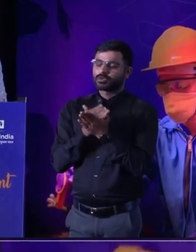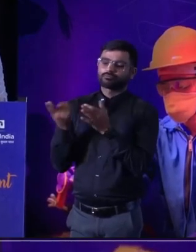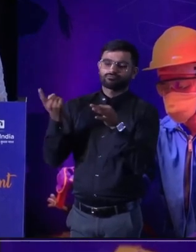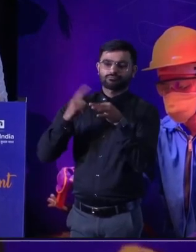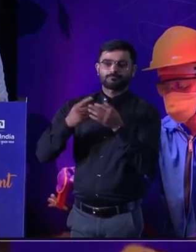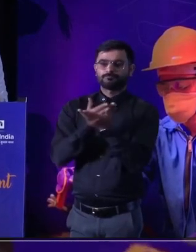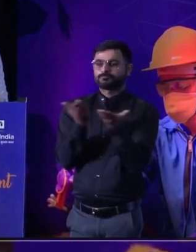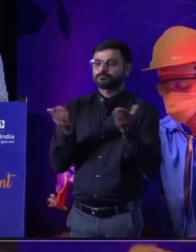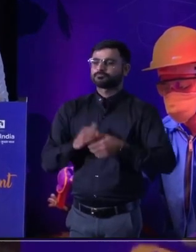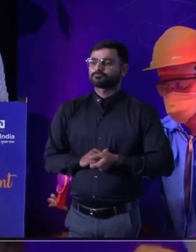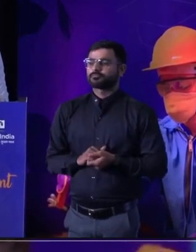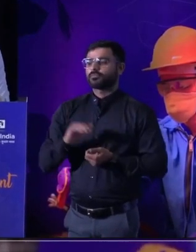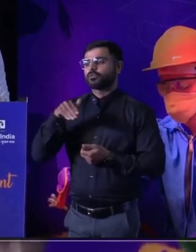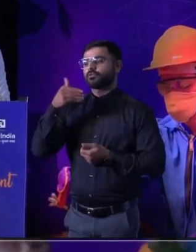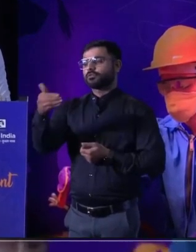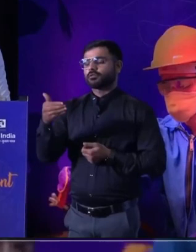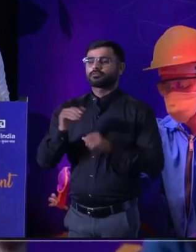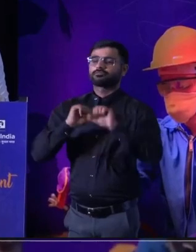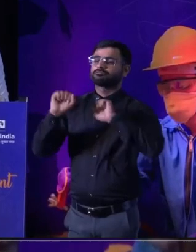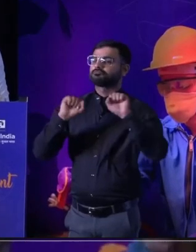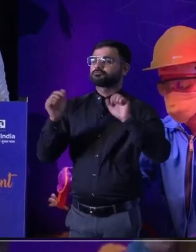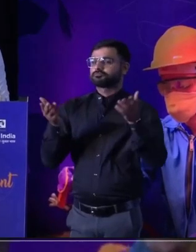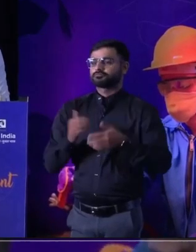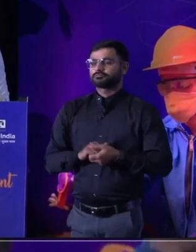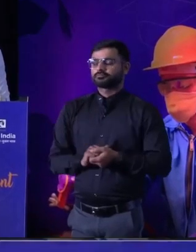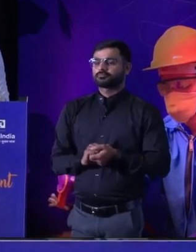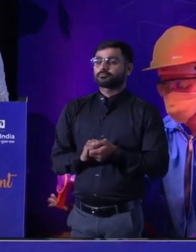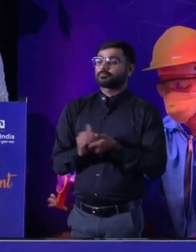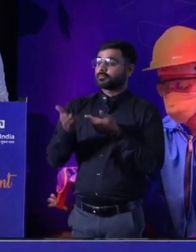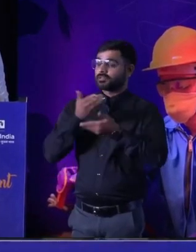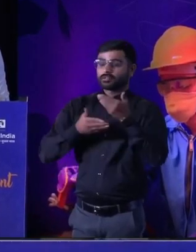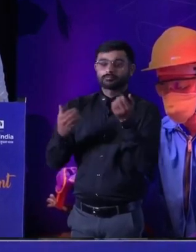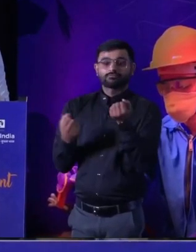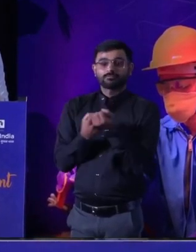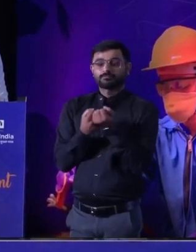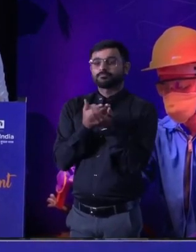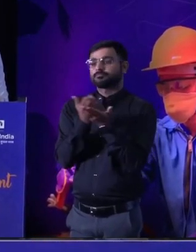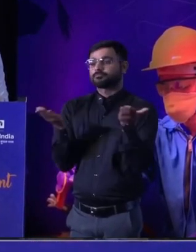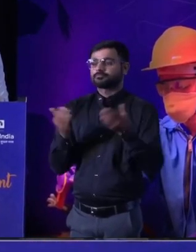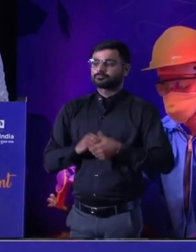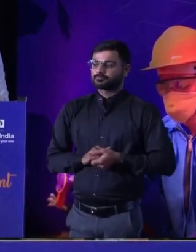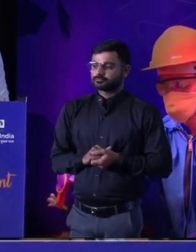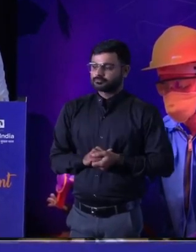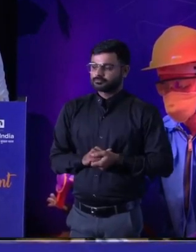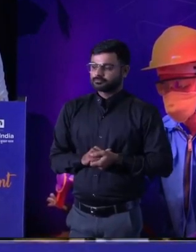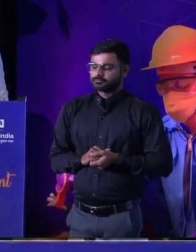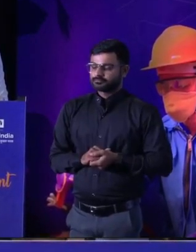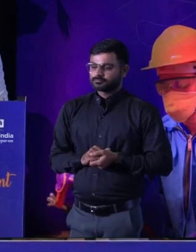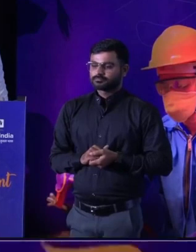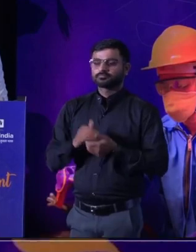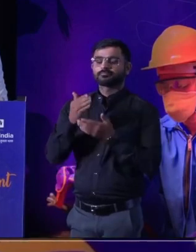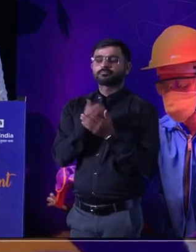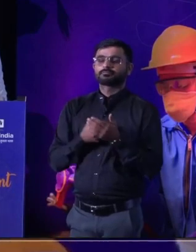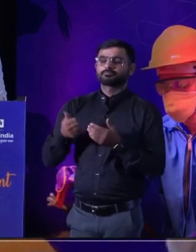जुड़ने और हमें अपने संबोधन से अभिभूत करने के लिए परम